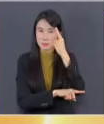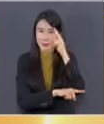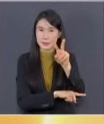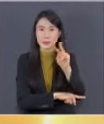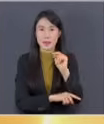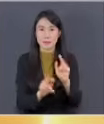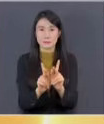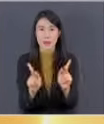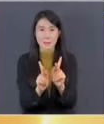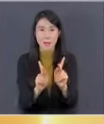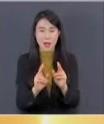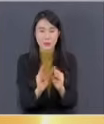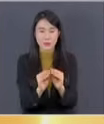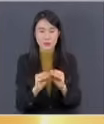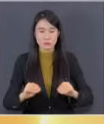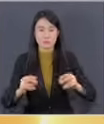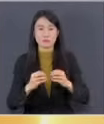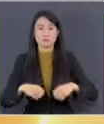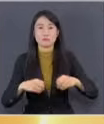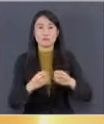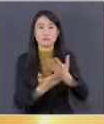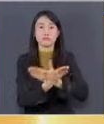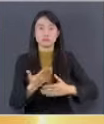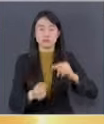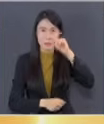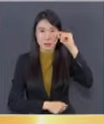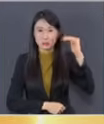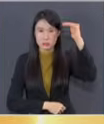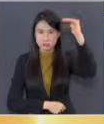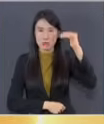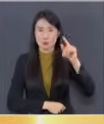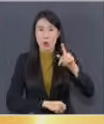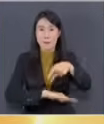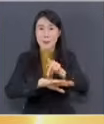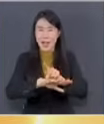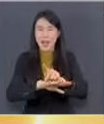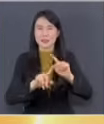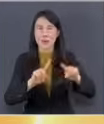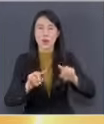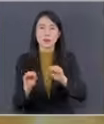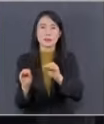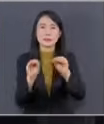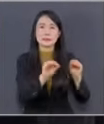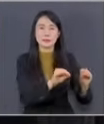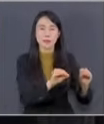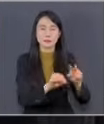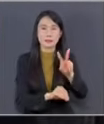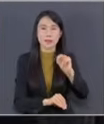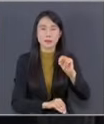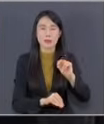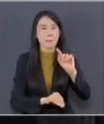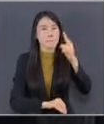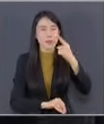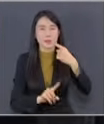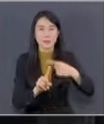ไหมคุณผู้ชมคณะชุดใหญ่ซึ่งมีคุณเศรษฐาทวีสินเป็นประธานเลื่อนไปก่อนฮะคุณผู้ชมครับผมแล้วก็รวมทั้งจะประชุมใหม่อีกครั้งนึงก็คือ